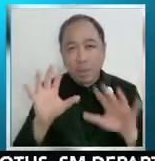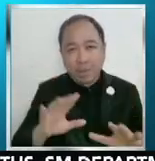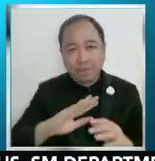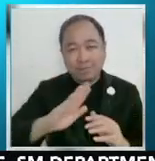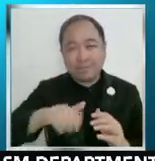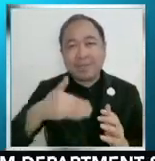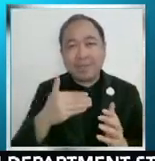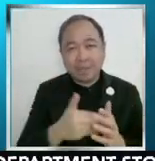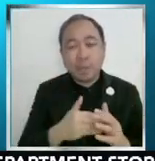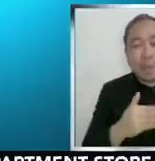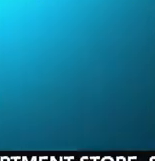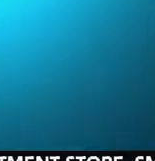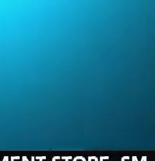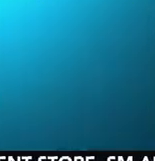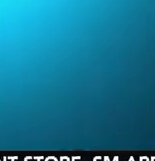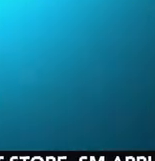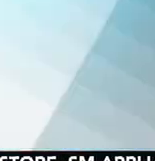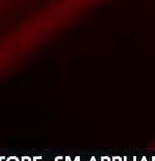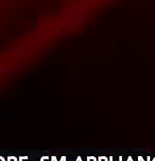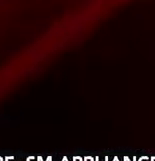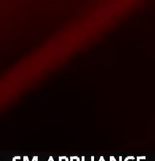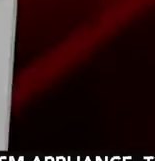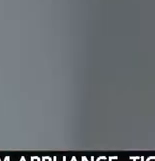Maasahan anuman ang panahon.